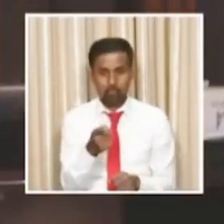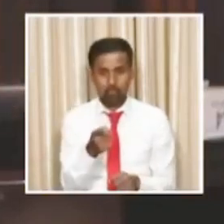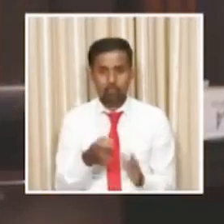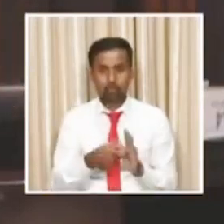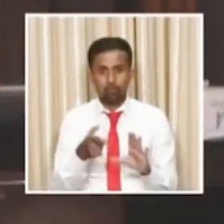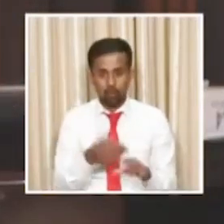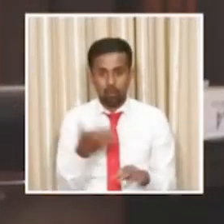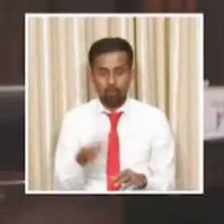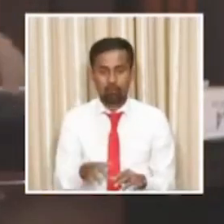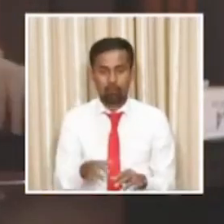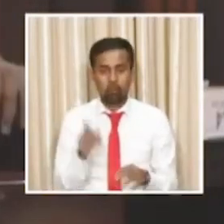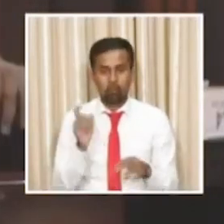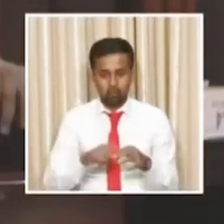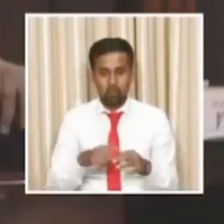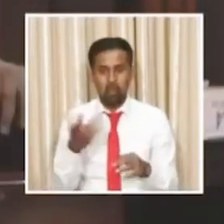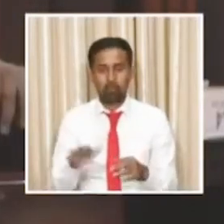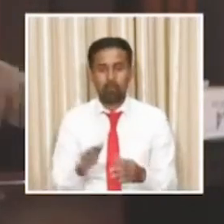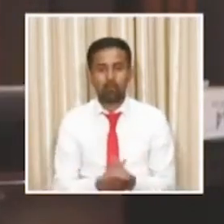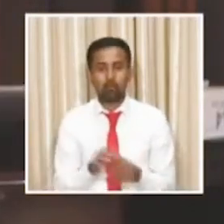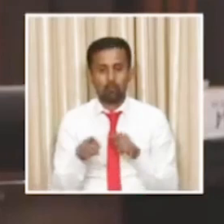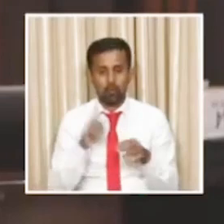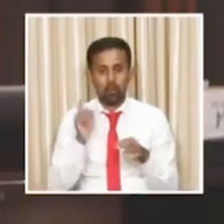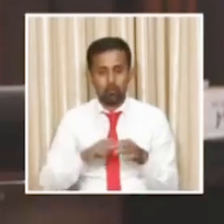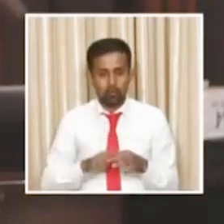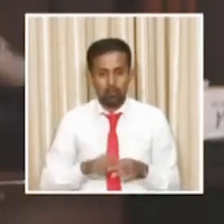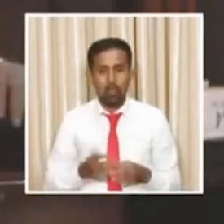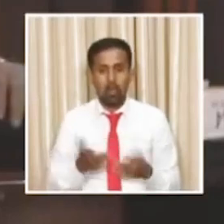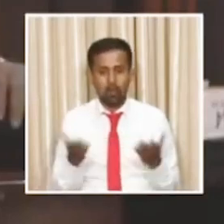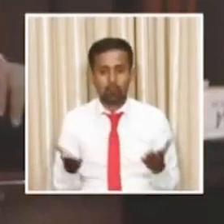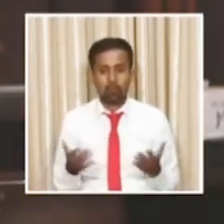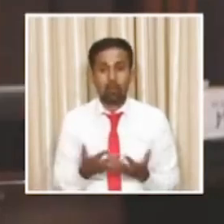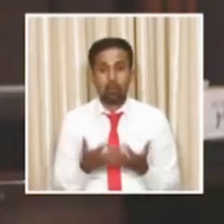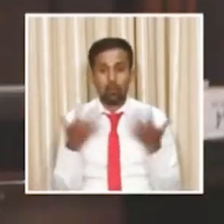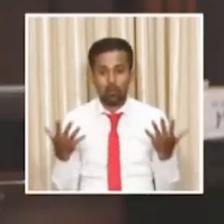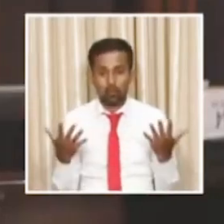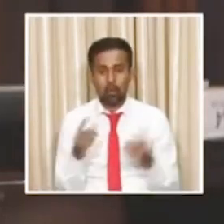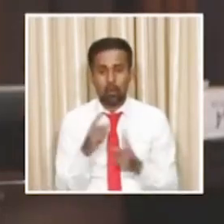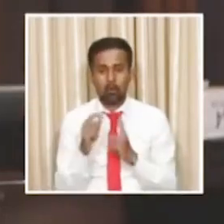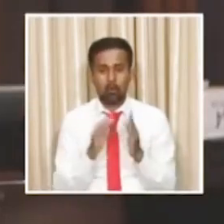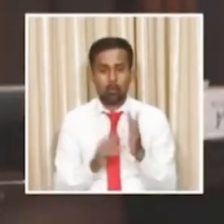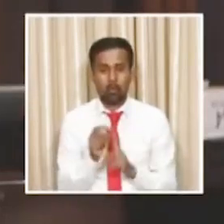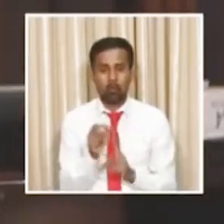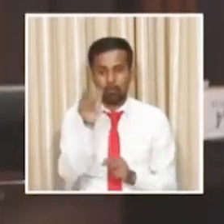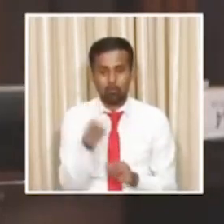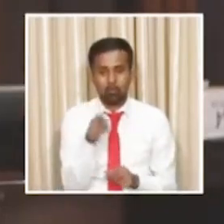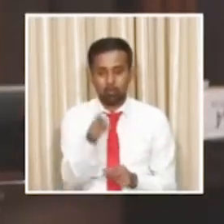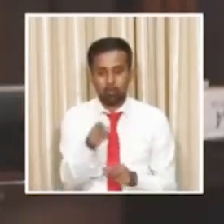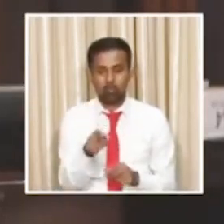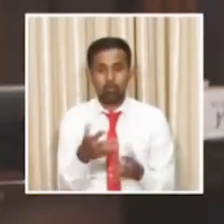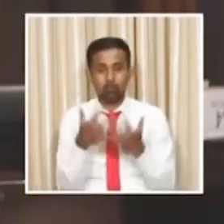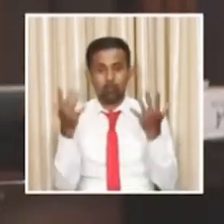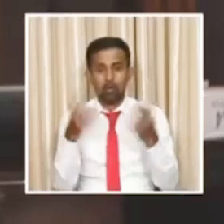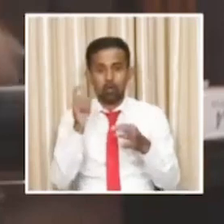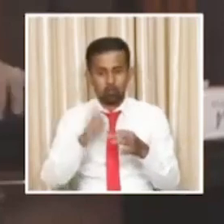சம்பவத்தின் பின்னணியை நீதிமன்றம் விசாரிக்கட்டும். எனினும் கட்சி பேதம் பாராமல் அவரது சிறப்புரிமை மீறப்பட்டமைக்கு எதிராக நாம் அனைவரும் குரல் கொடுக்க